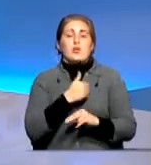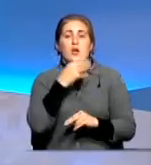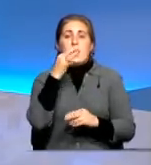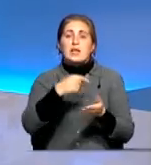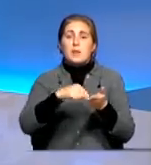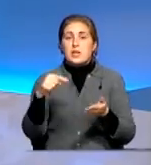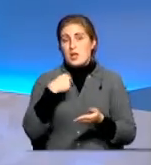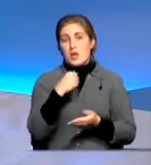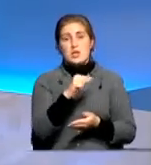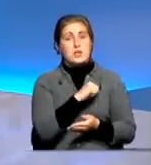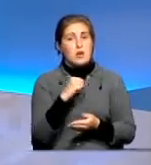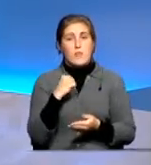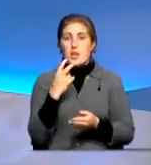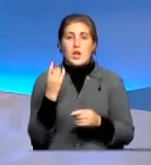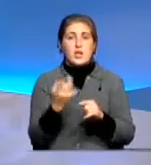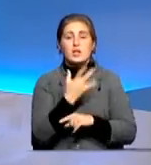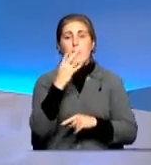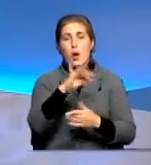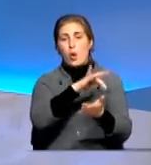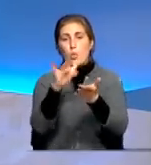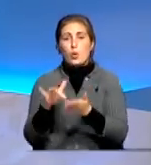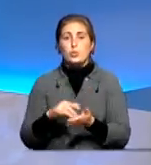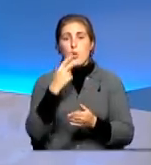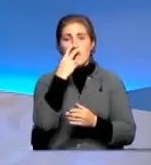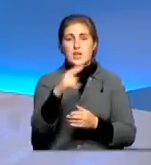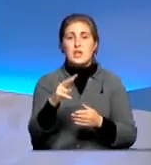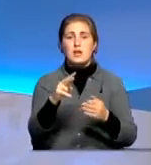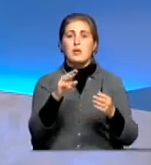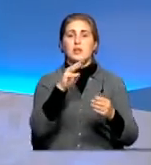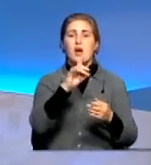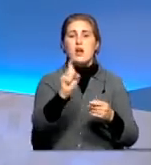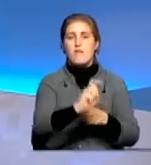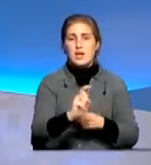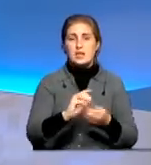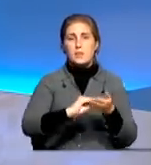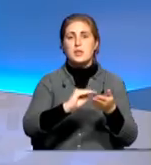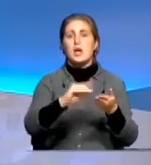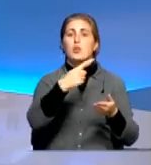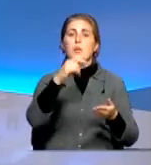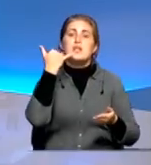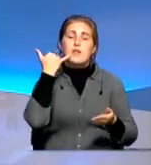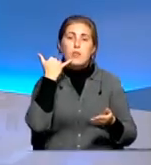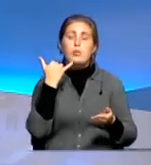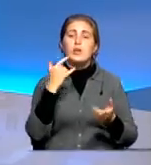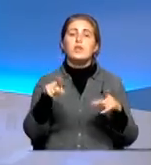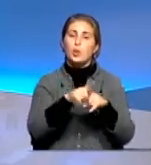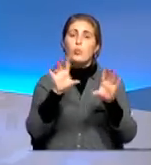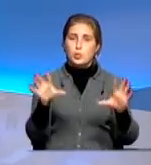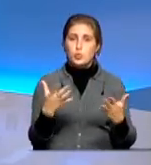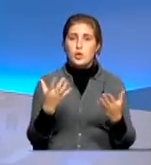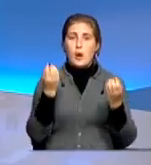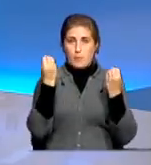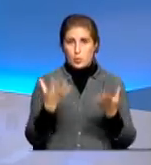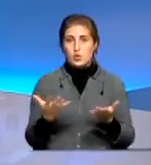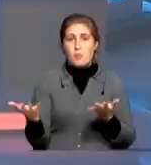отметить, я сам не единожды по городу видел там трафаретные, да, распыления вот, с номерами телефонов. Вот в таком случае, мне кажется, проще